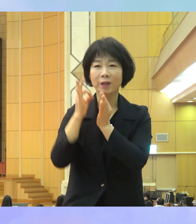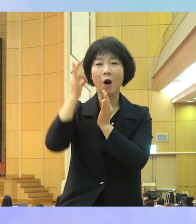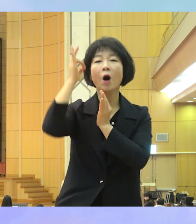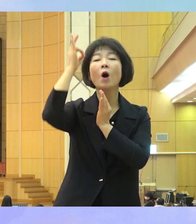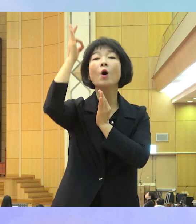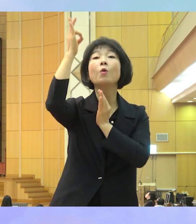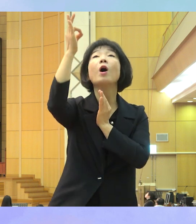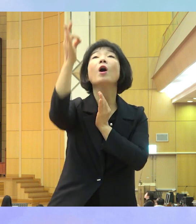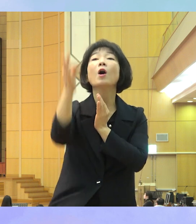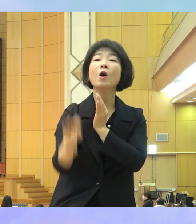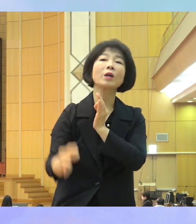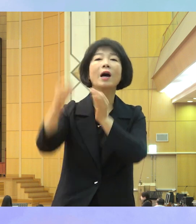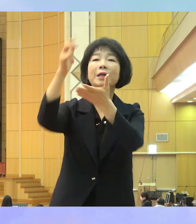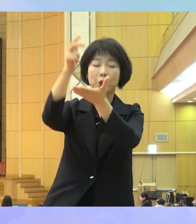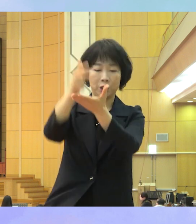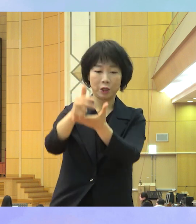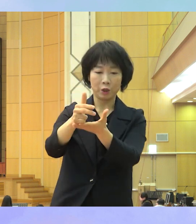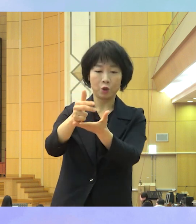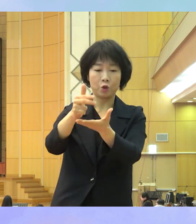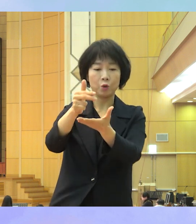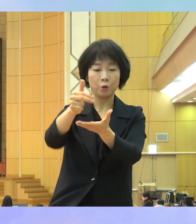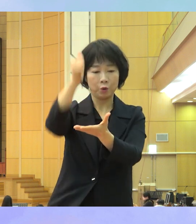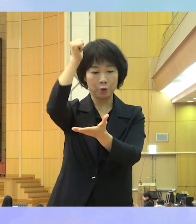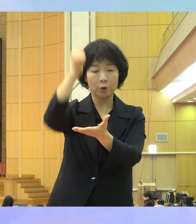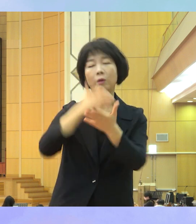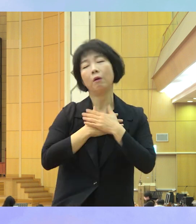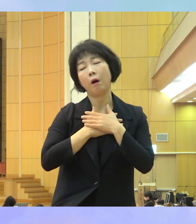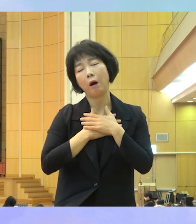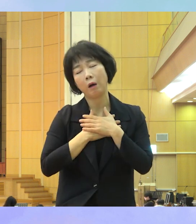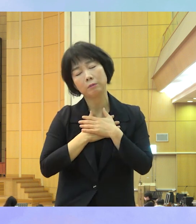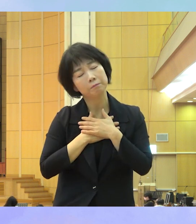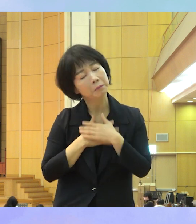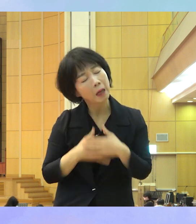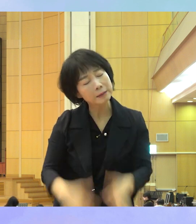내 영원하신 주,